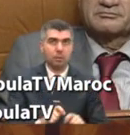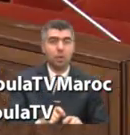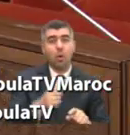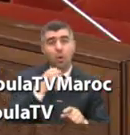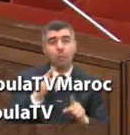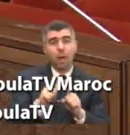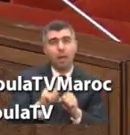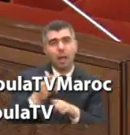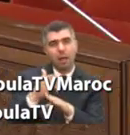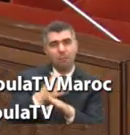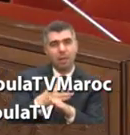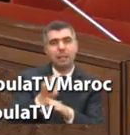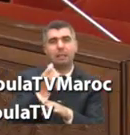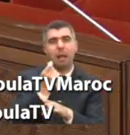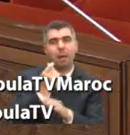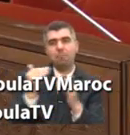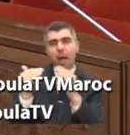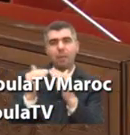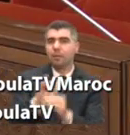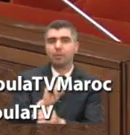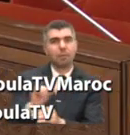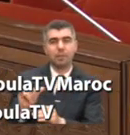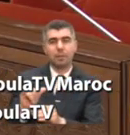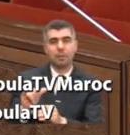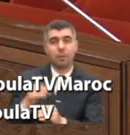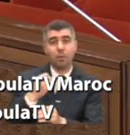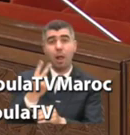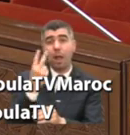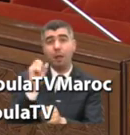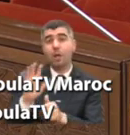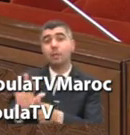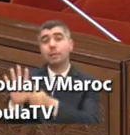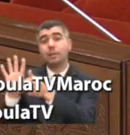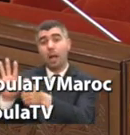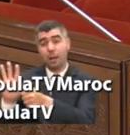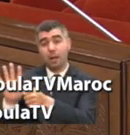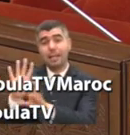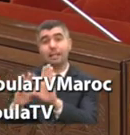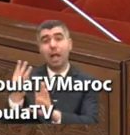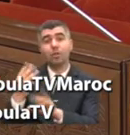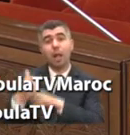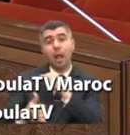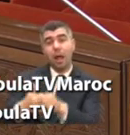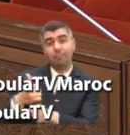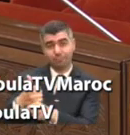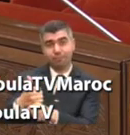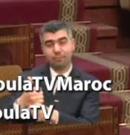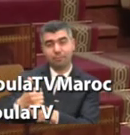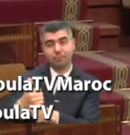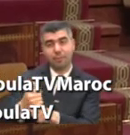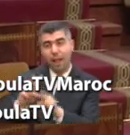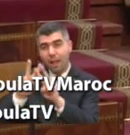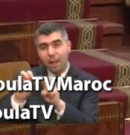التعريفه بحال اللي تكلمتوا عليها قبل. رخص المراجعه ديالها من 2006 13 العام، خص واحد التاريخ اللي